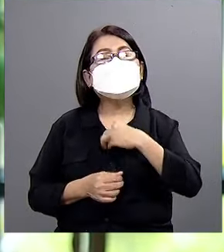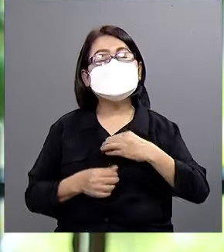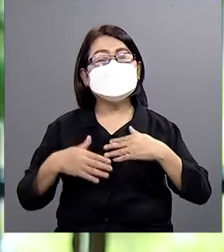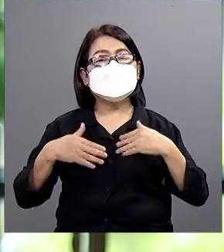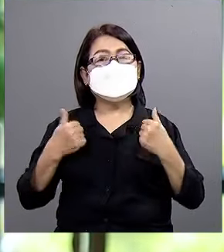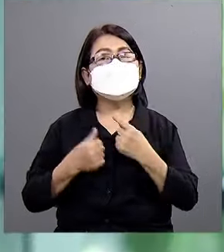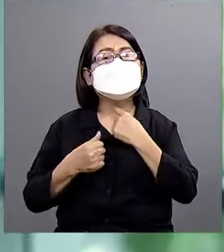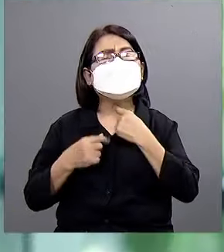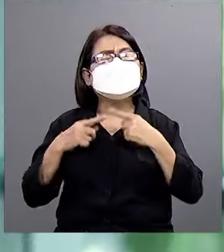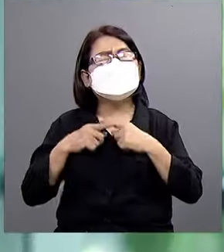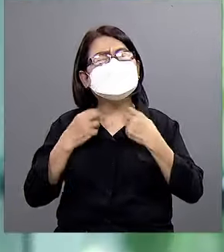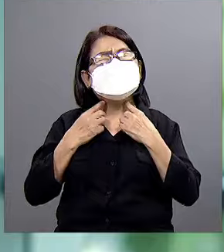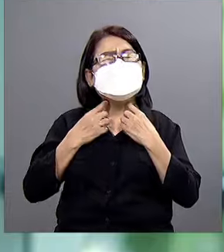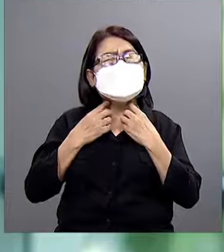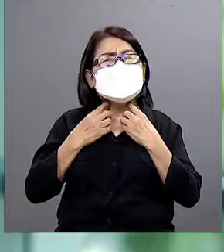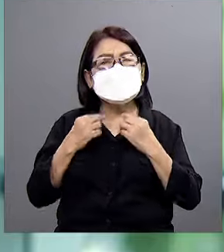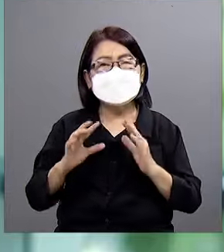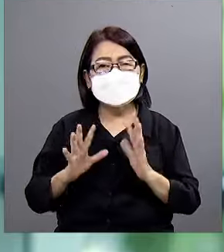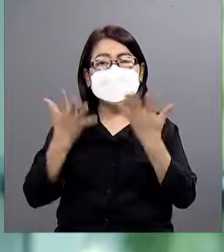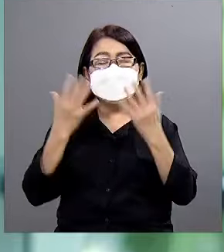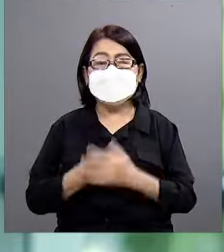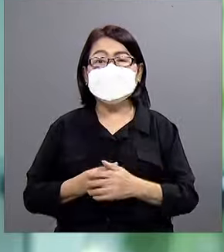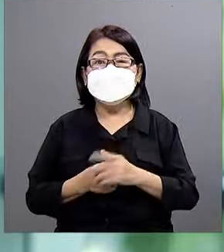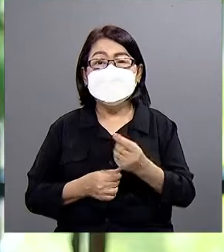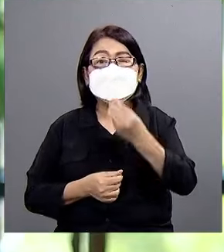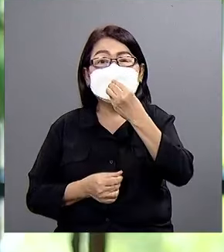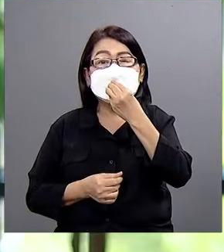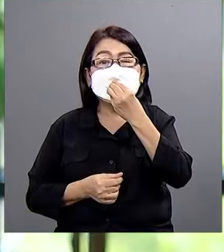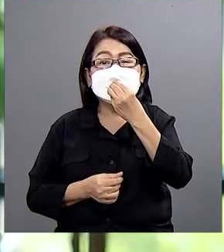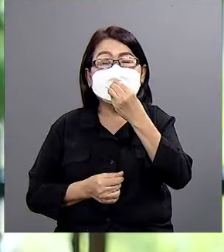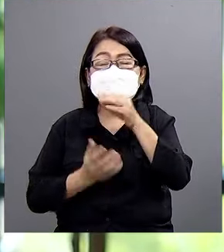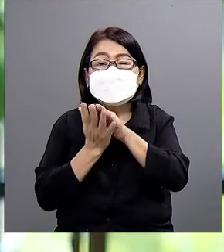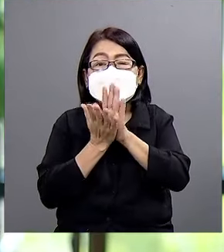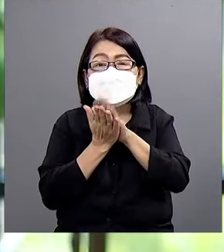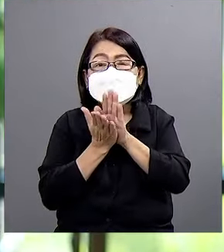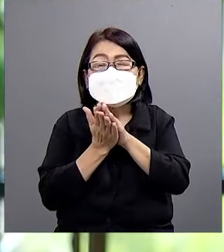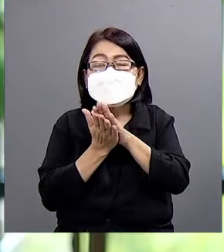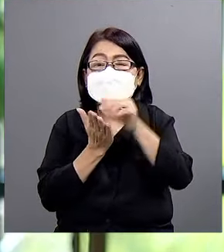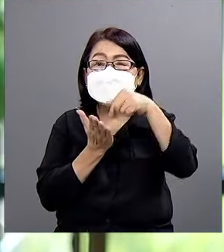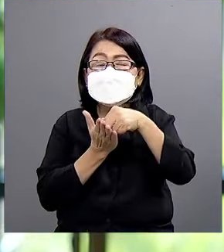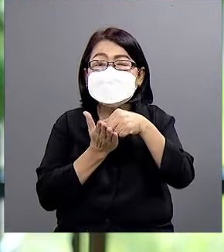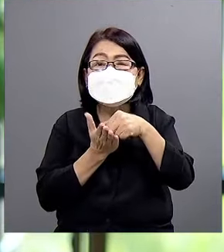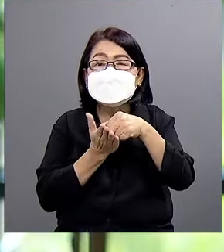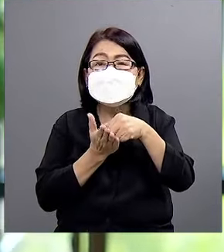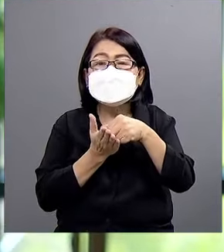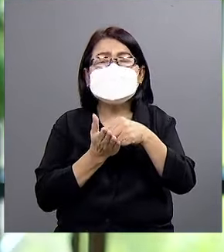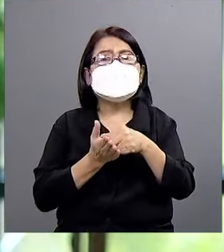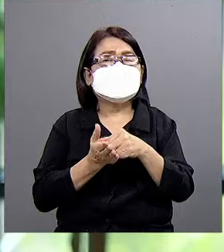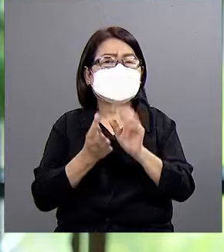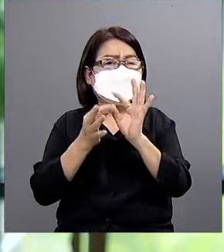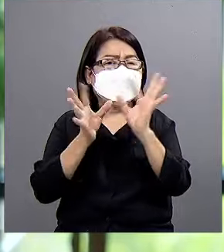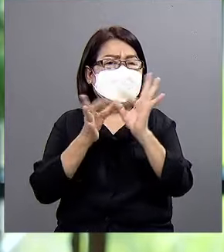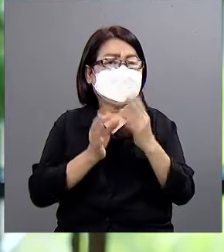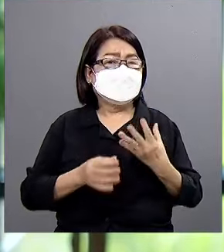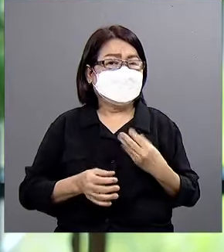จะรู้สึกดีขึ้นด้วยครับ ก็คืออมไว้คืออมไว้ใต้ลิ้นหรือว่าอมไว้ปกติ ถ้าเป็นยาแผนไทยที่ไม่ได้เกี่ยวกับเรื่องหัวใจจริงจังเนี่ยเราก็จะ